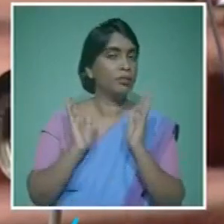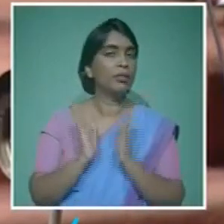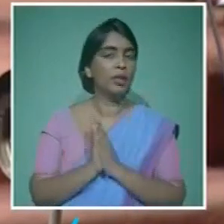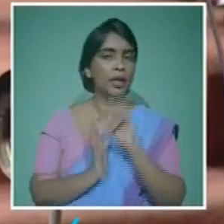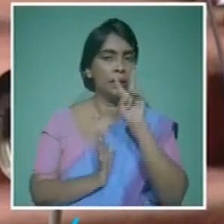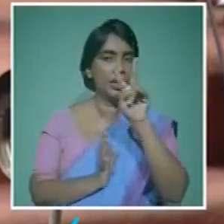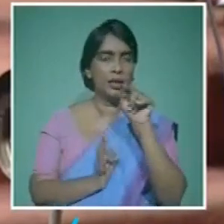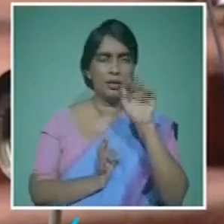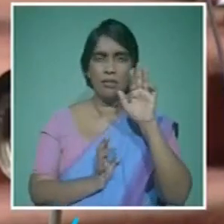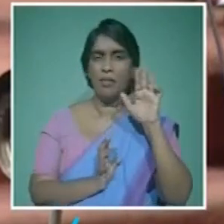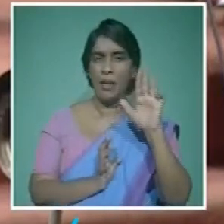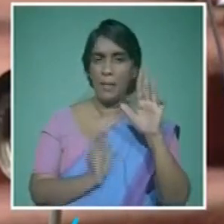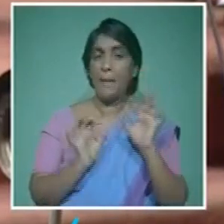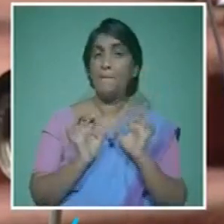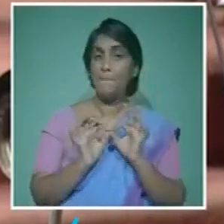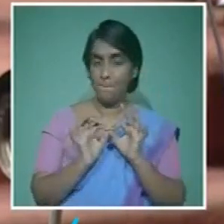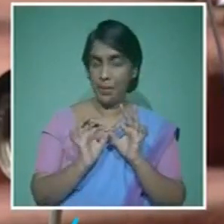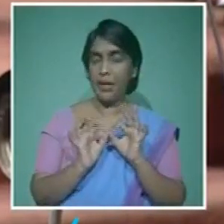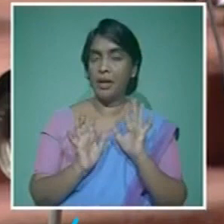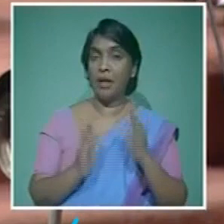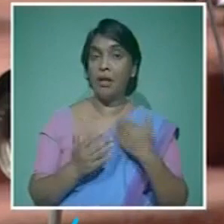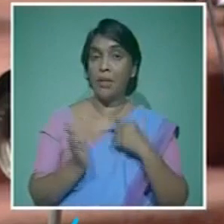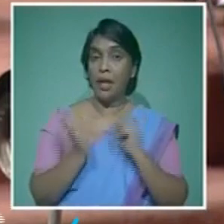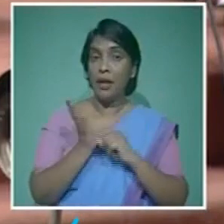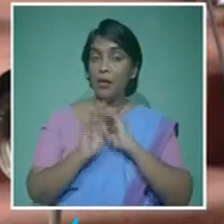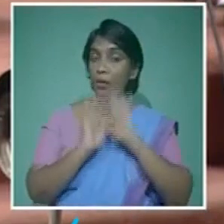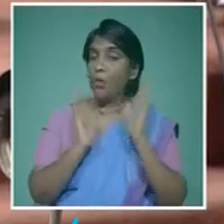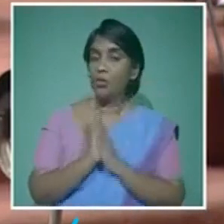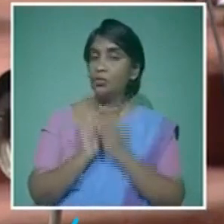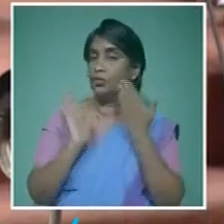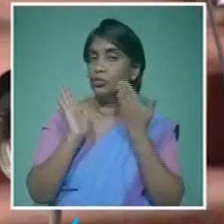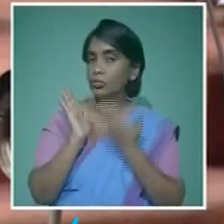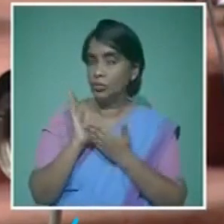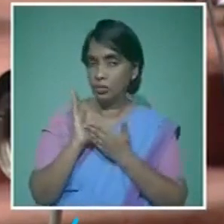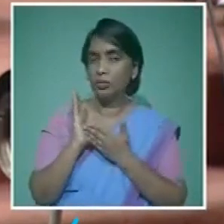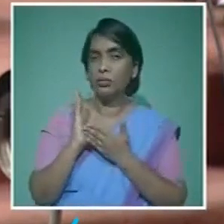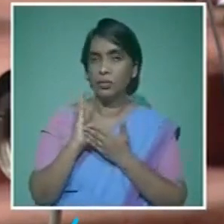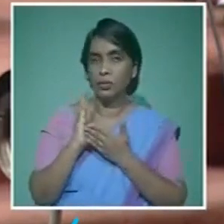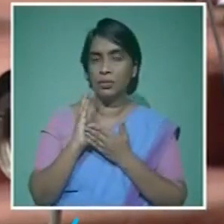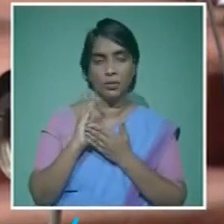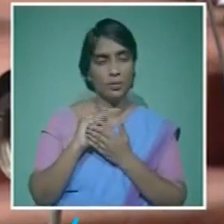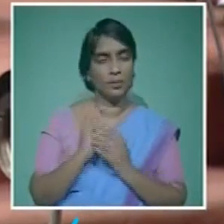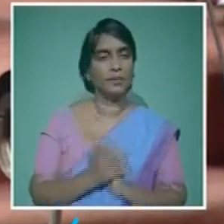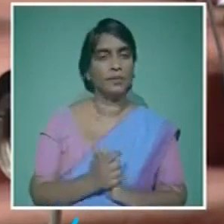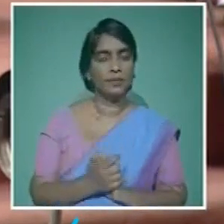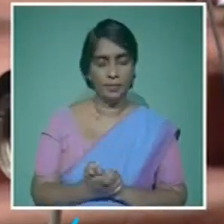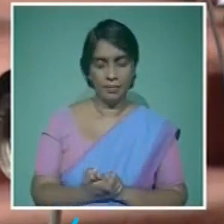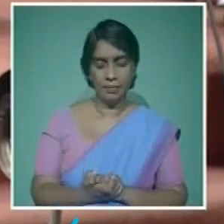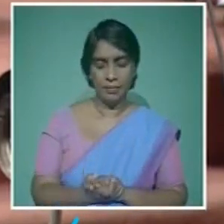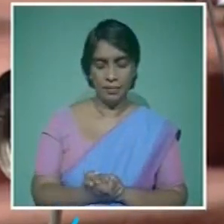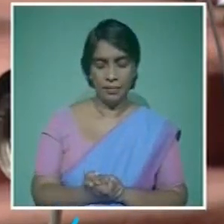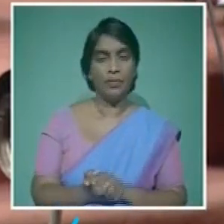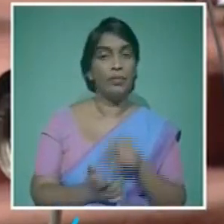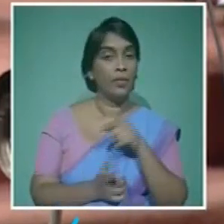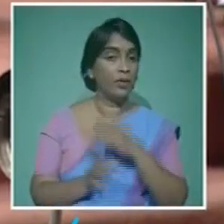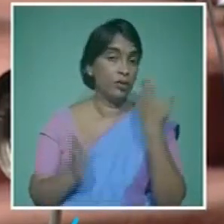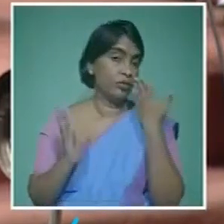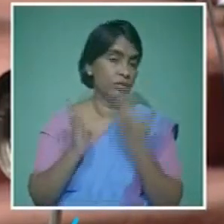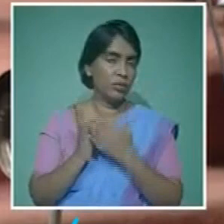2.9 மில்லியன். எங்களுக்கு இருக்கின்ற கடனை பார்க்கின்ற போது இது பில்லியன், 2.9 பில்லியன். இதை பார்க்கின்ற போது இது